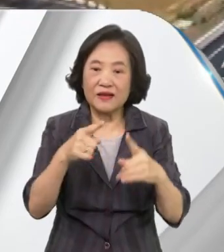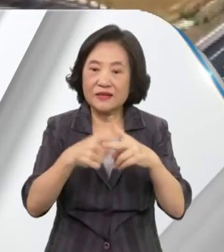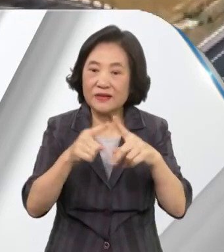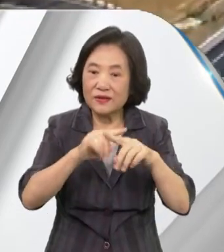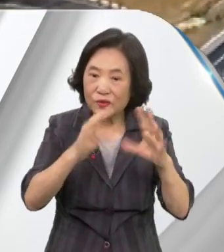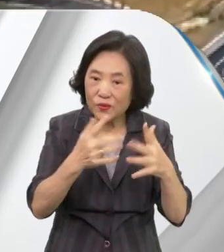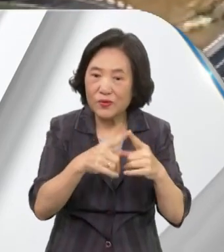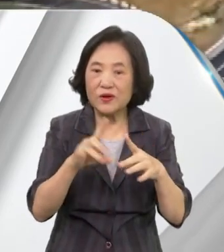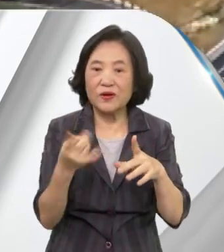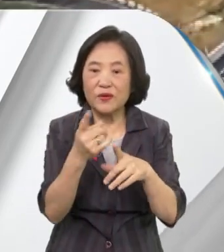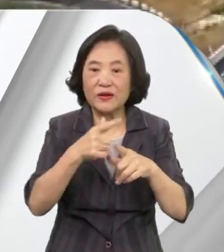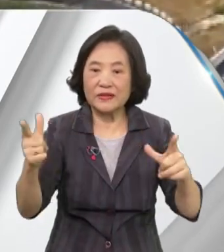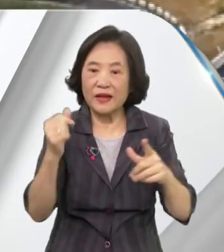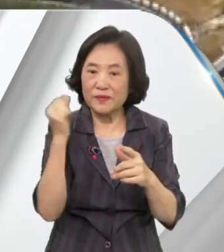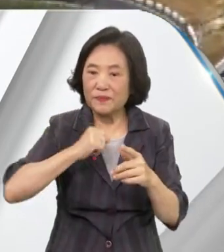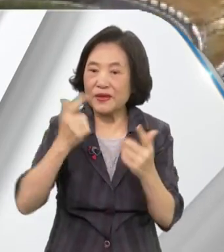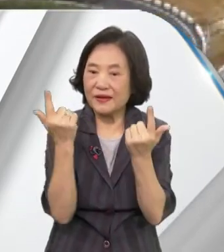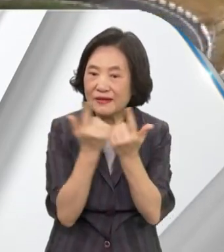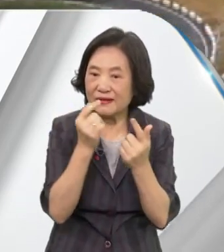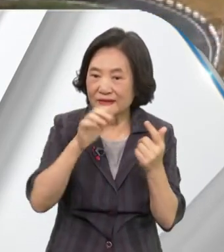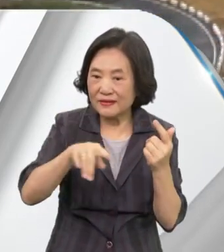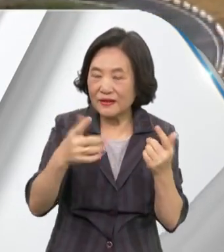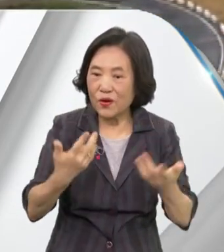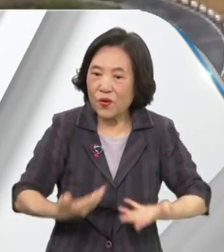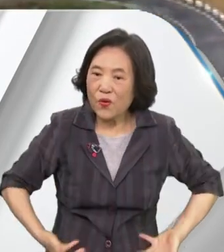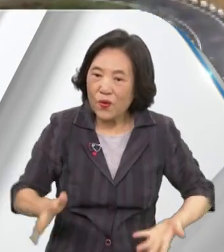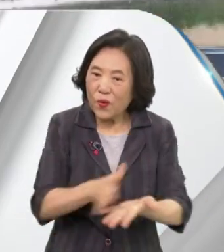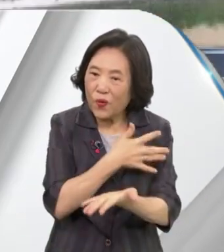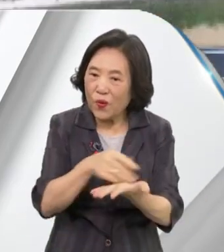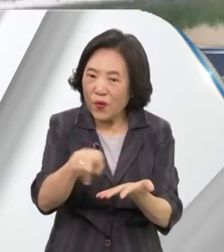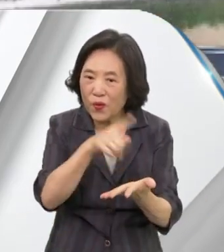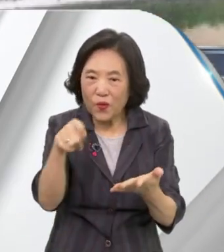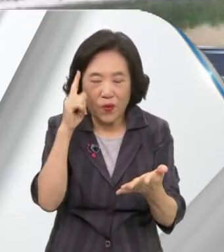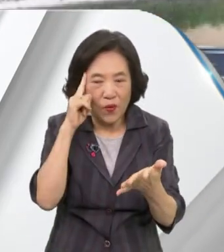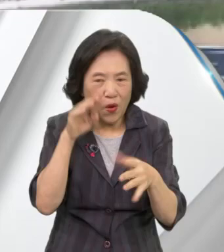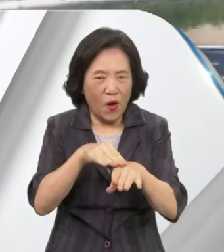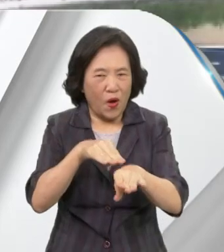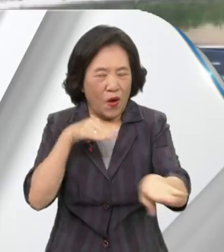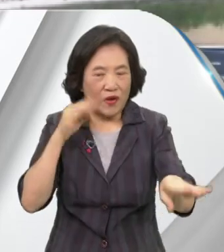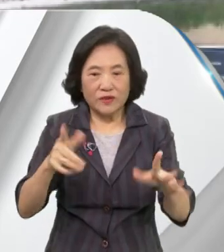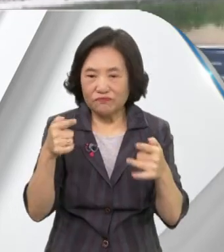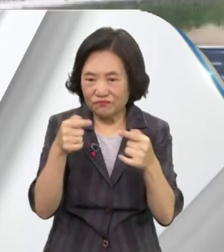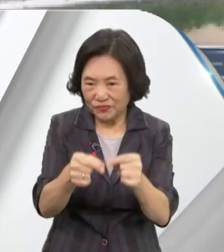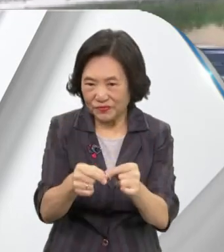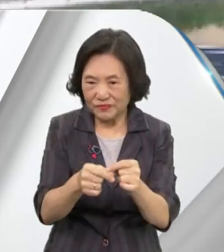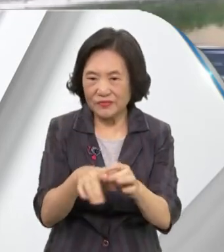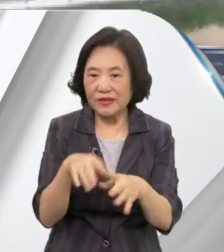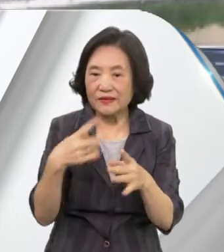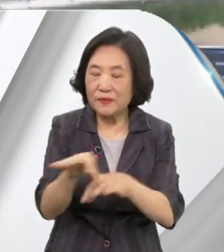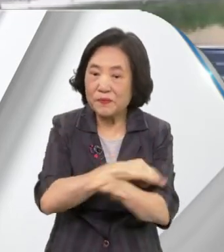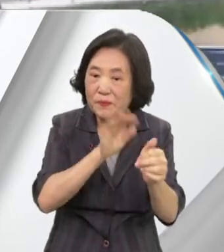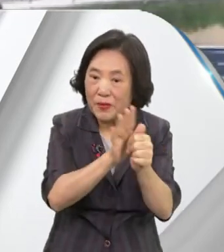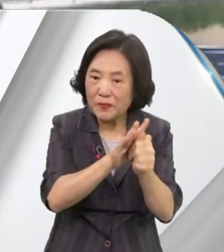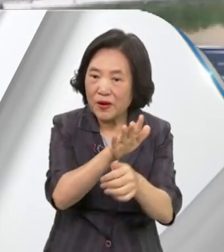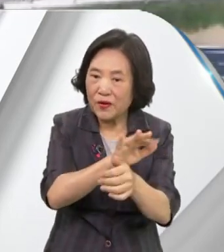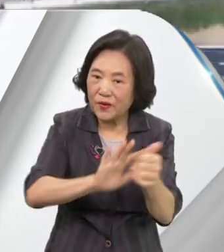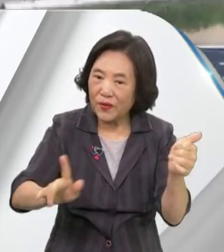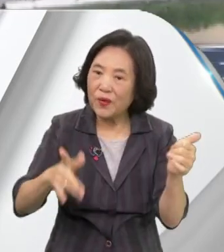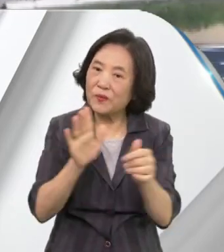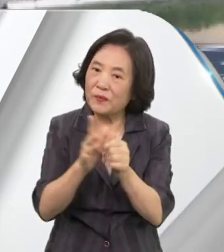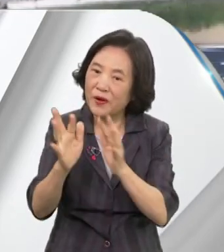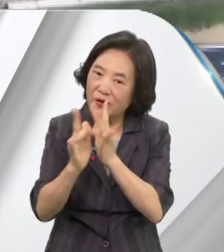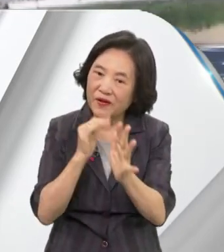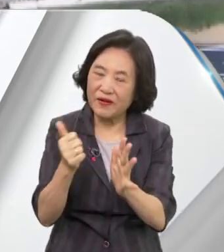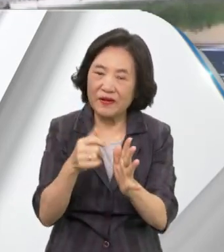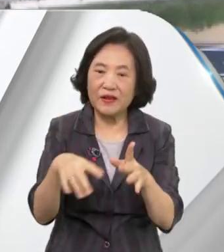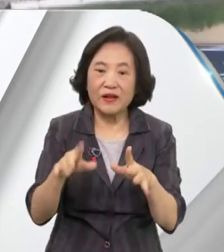馆、龙潭台北巷休闲区，得到观光游了景点交通车车的情形，对产业发展同观光休闲有帮助，对